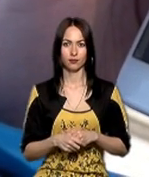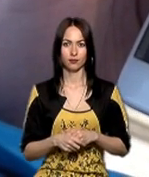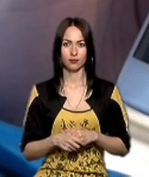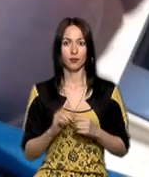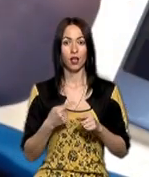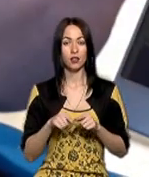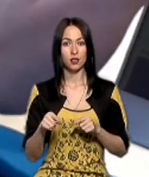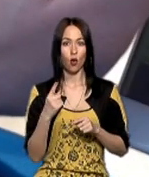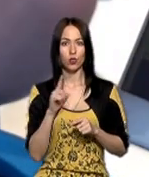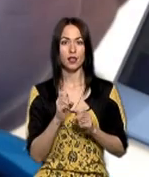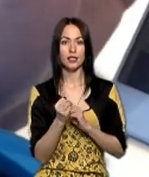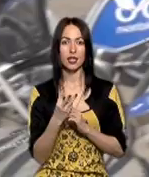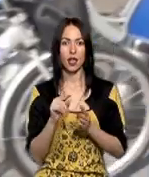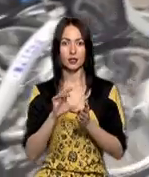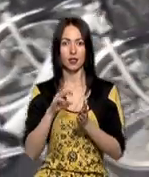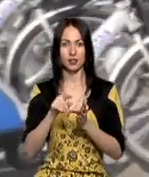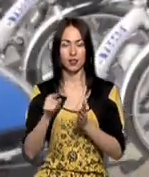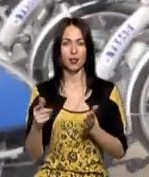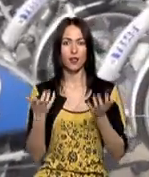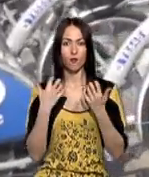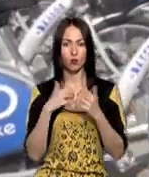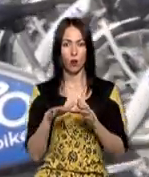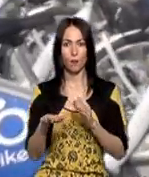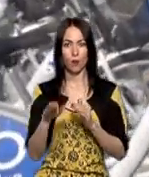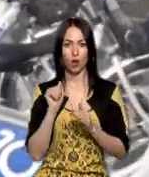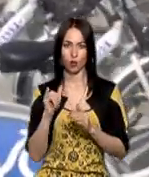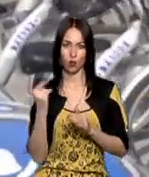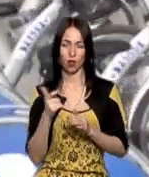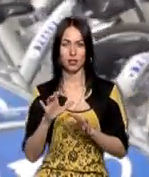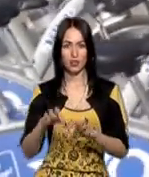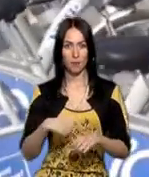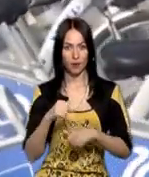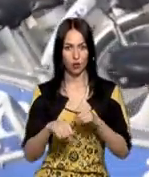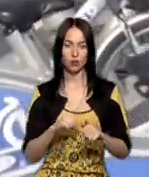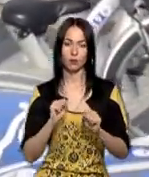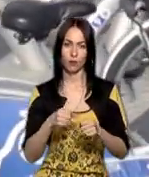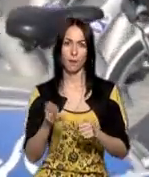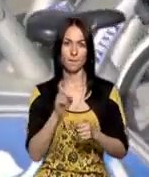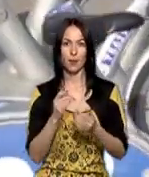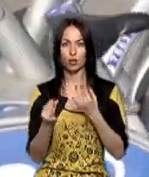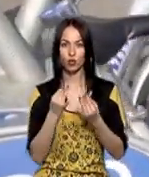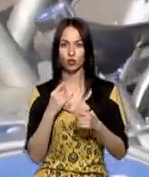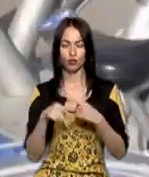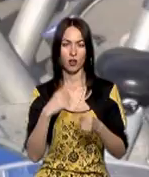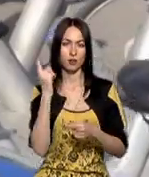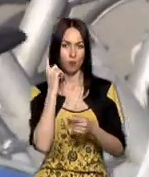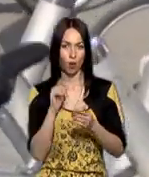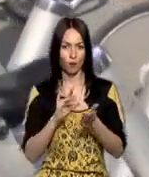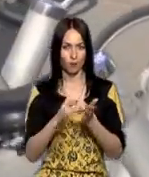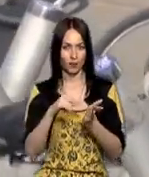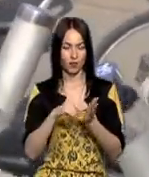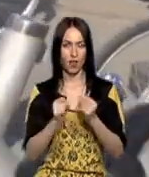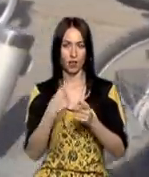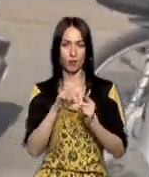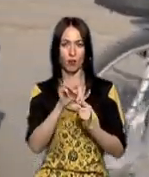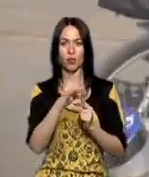Це одна з 13 станцій автоматизованого прокату у Харкові. Забрати велосипед можна безконтактно через мобільний додаток, повернути